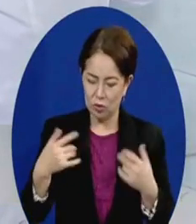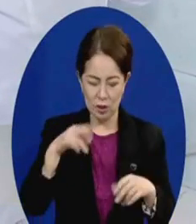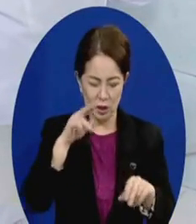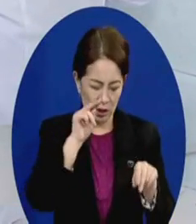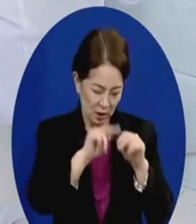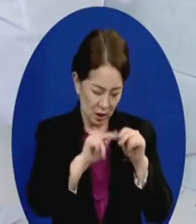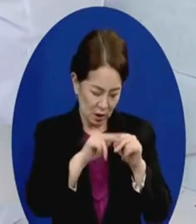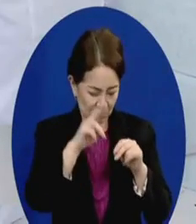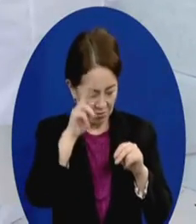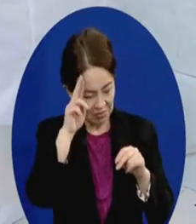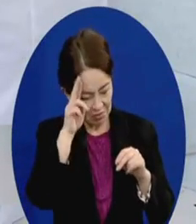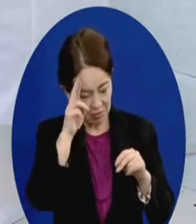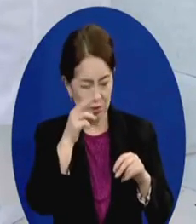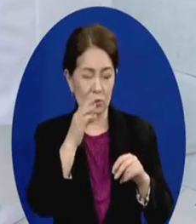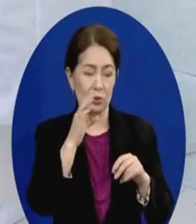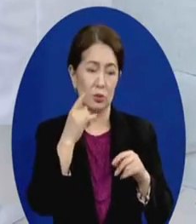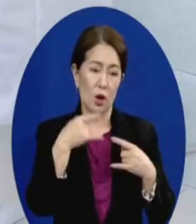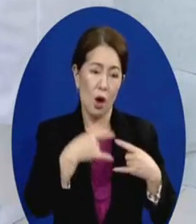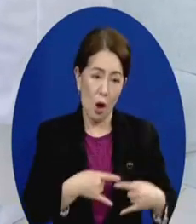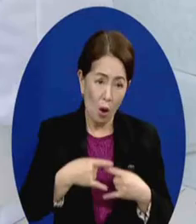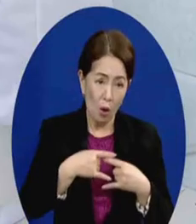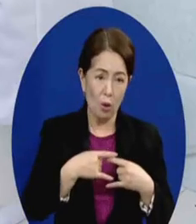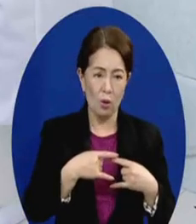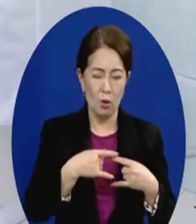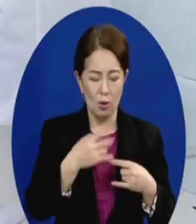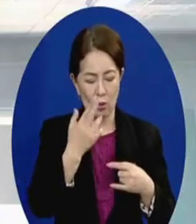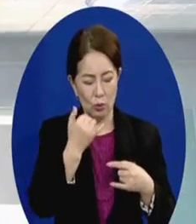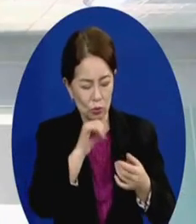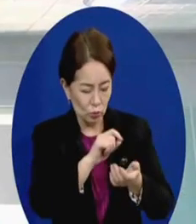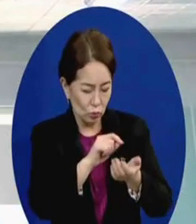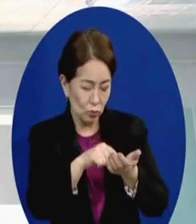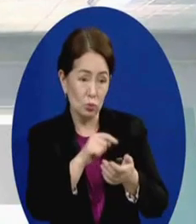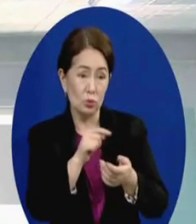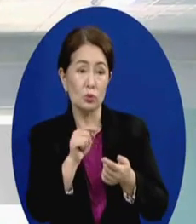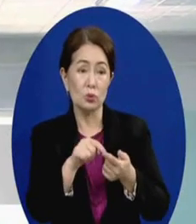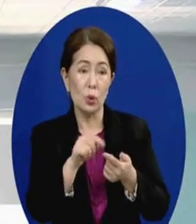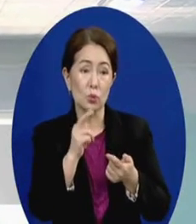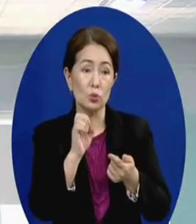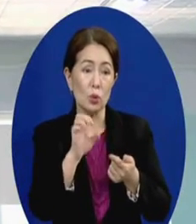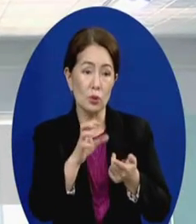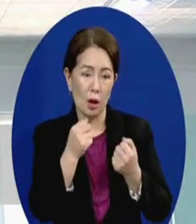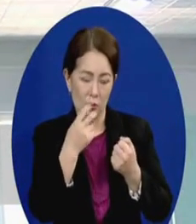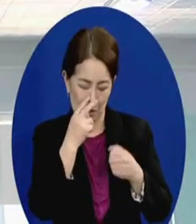шээс, цусны ерхий шинжилгээ болон эхоны зураг авах байдлаар ажилладаг тухай ярьсан юм а.